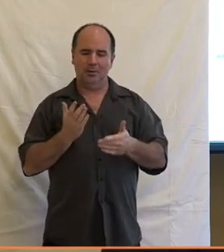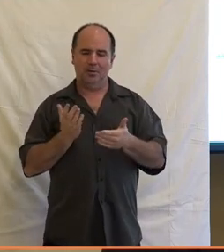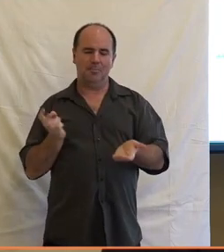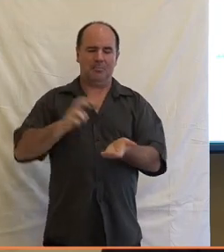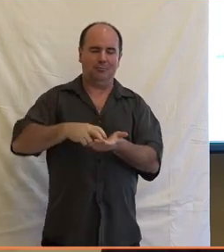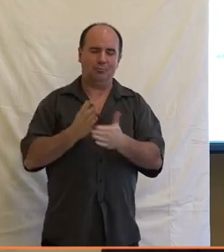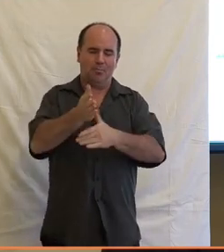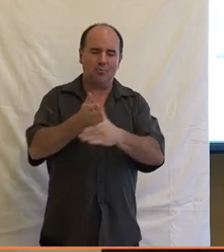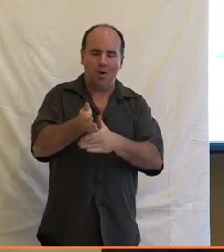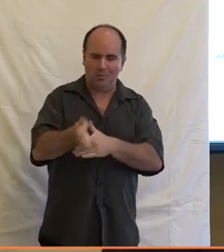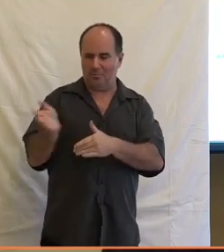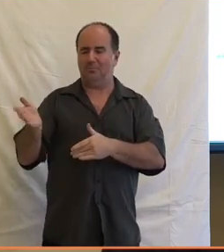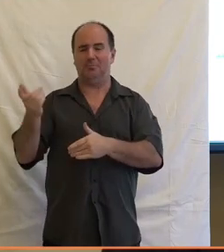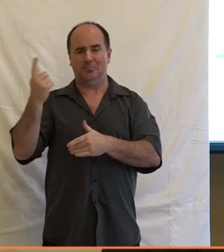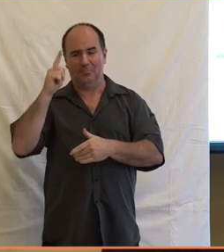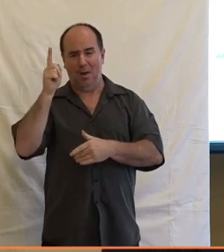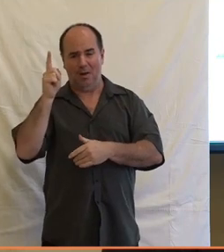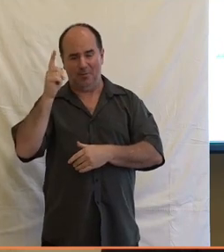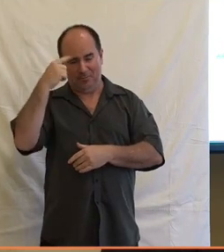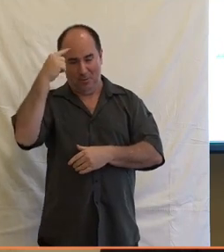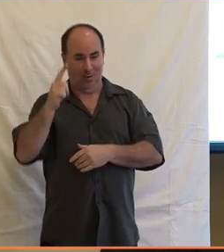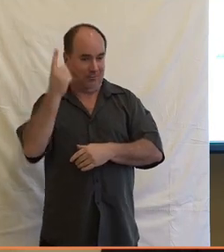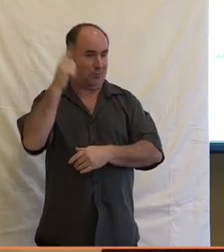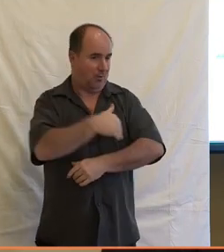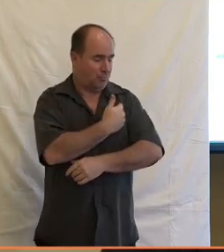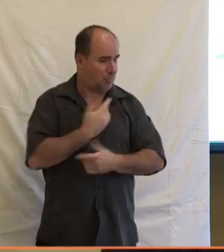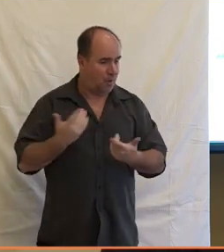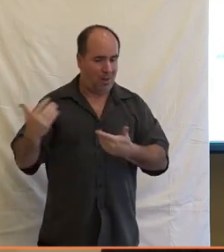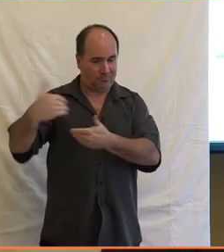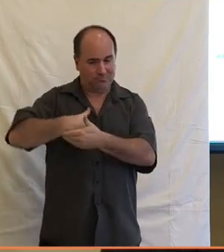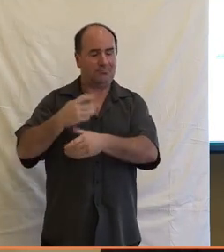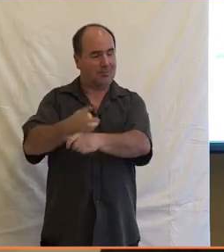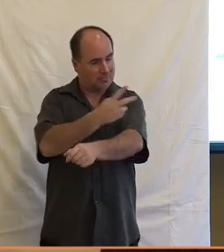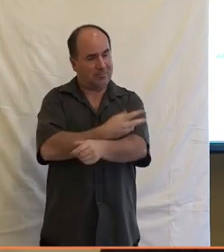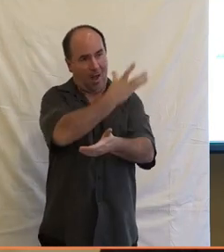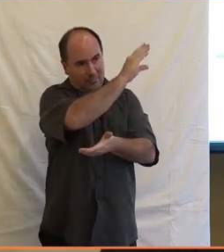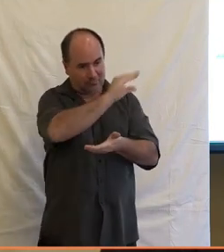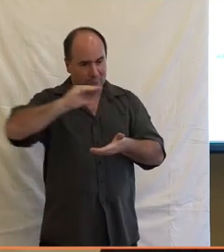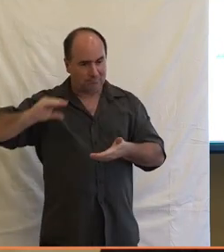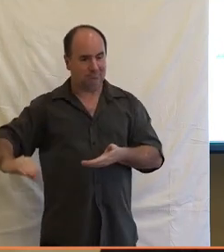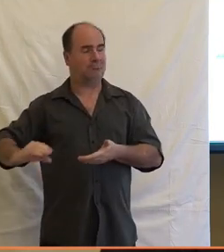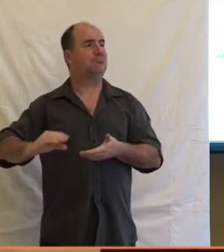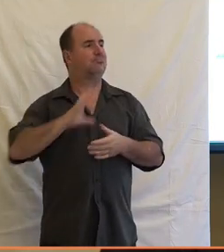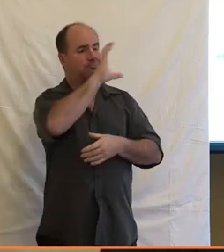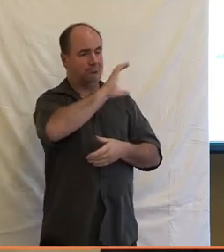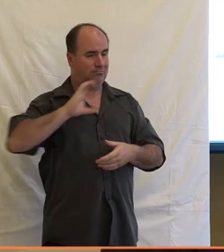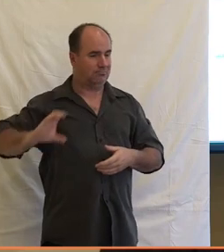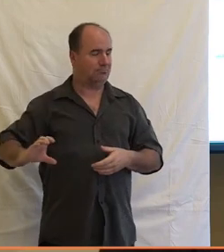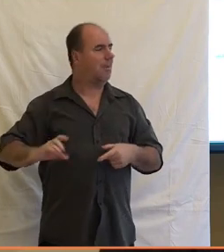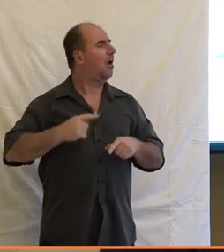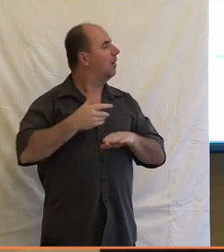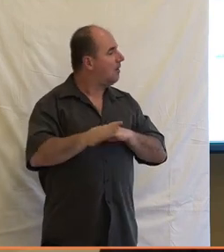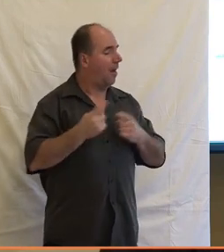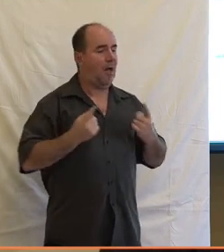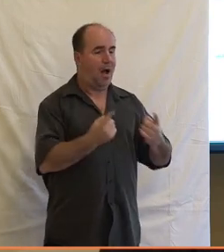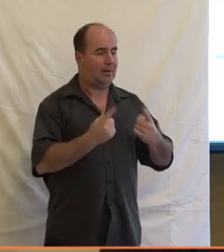jsou pochopitelně placeny jako s státem nebo jako z veřejných peněz. Pak máme ty aktivity, které jdou,